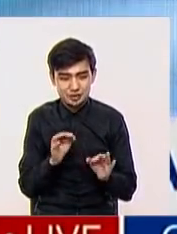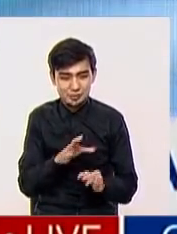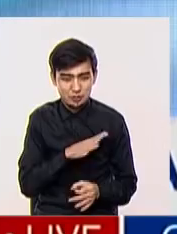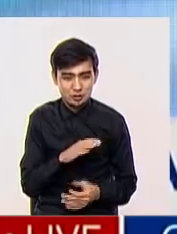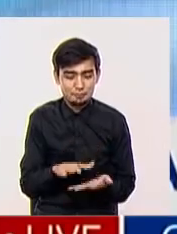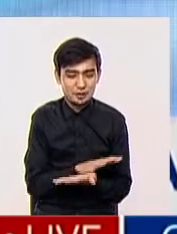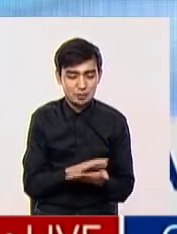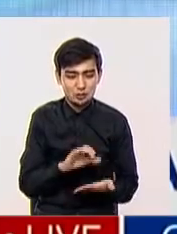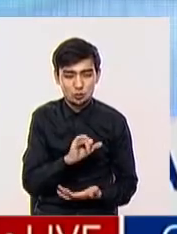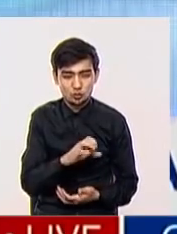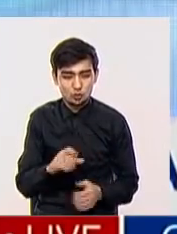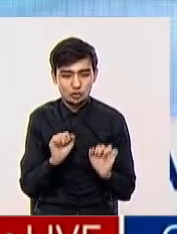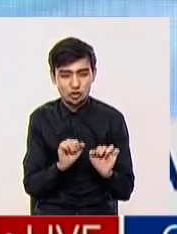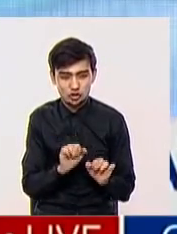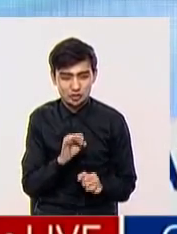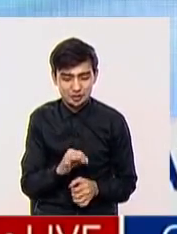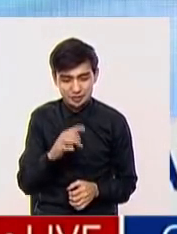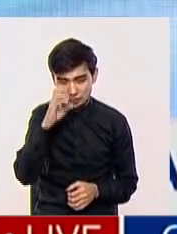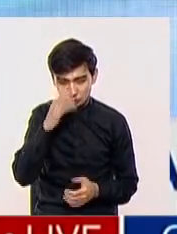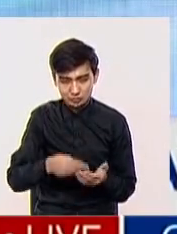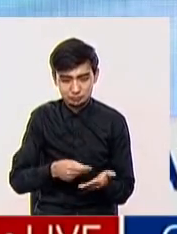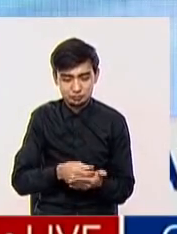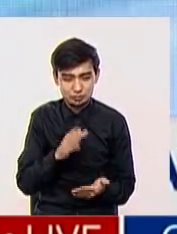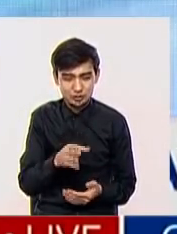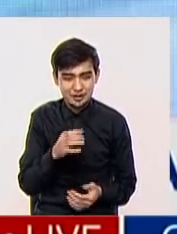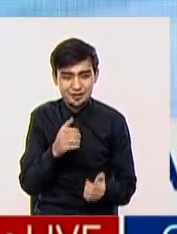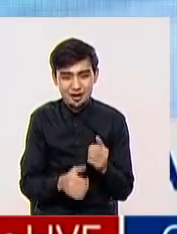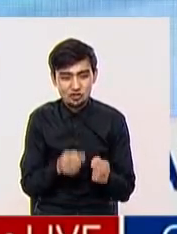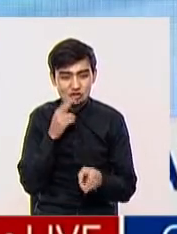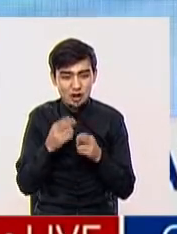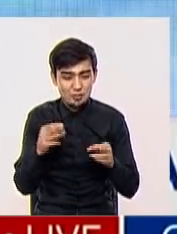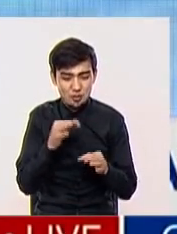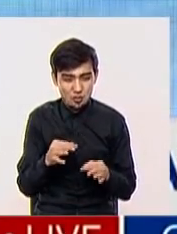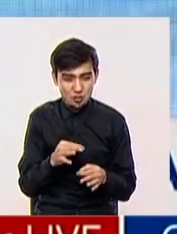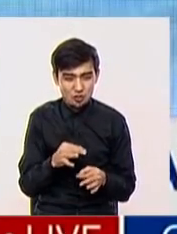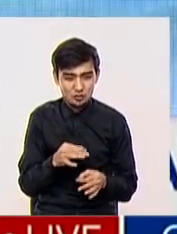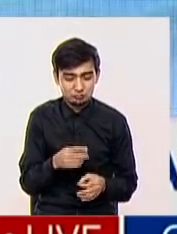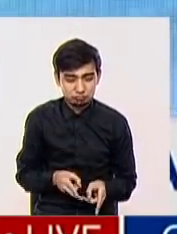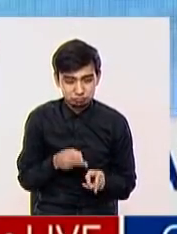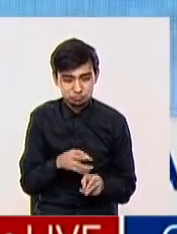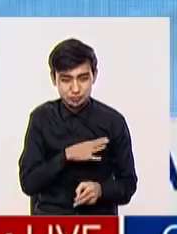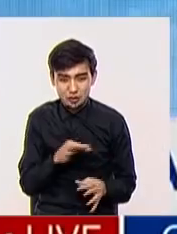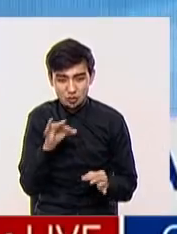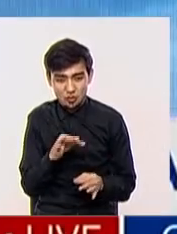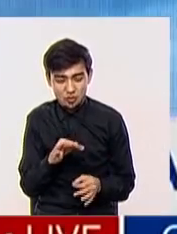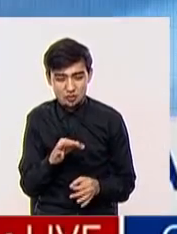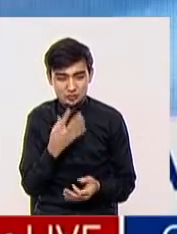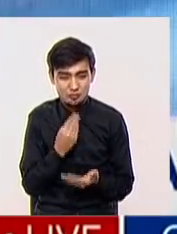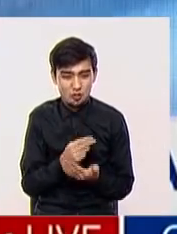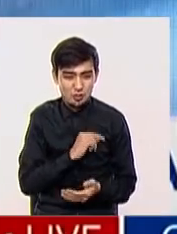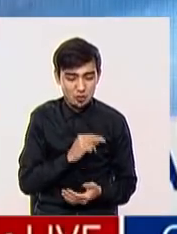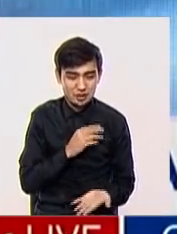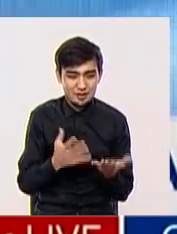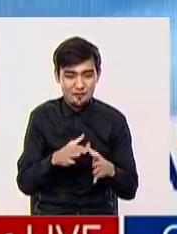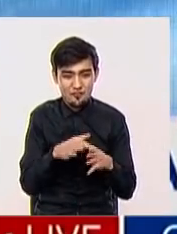услуги бесплатных защитников за счет государства. На каждую жалобу о злоупотреблениях должностными полномочиями и